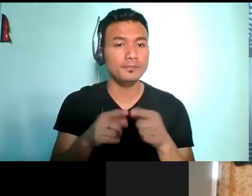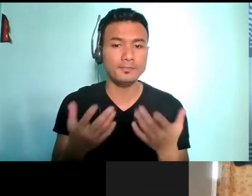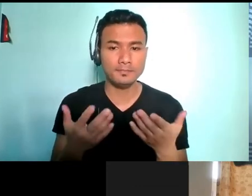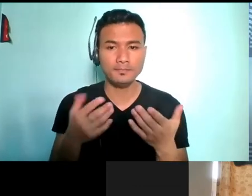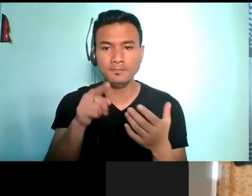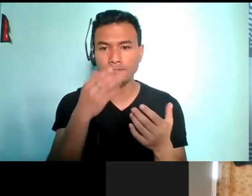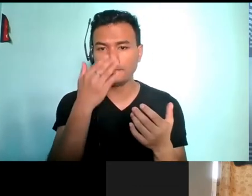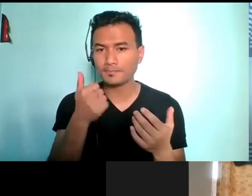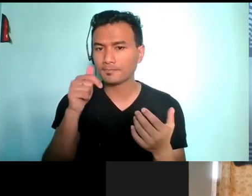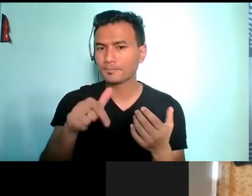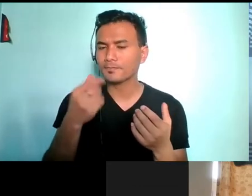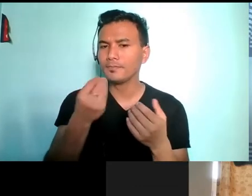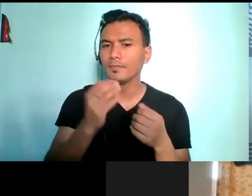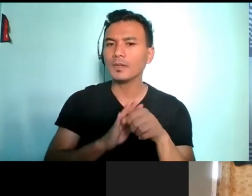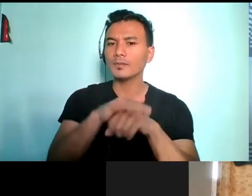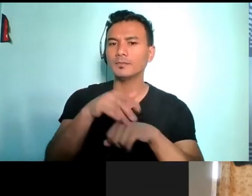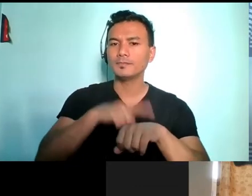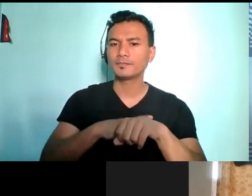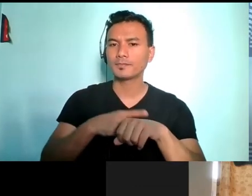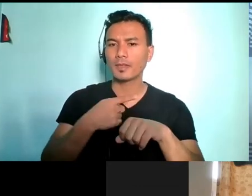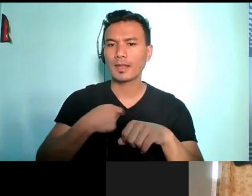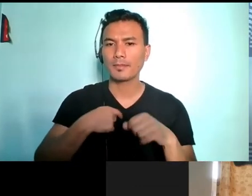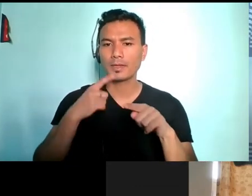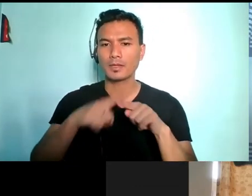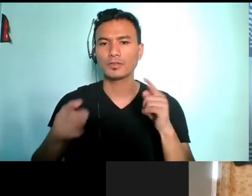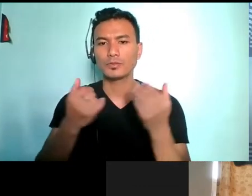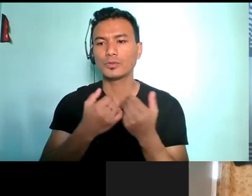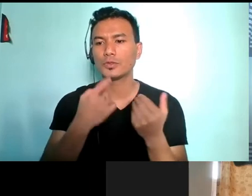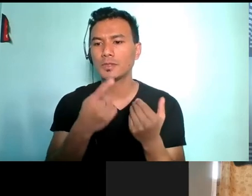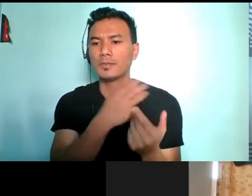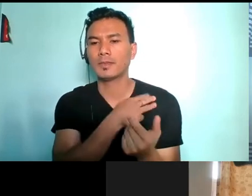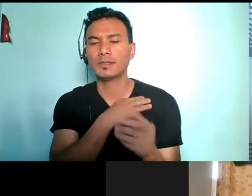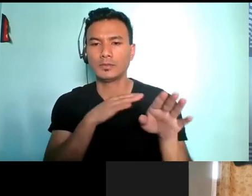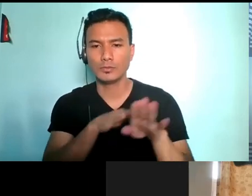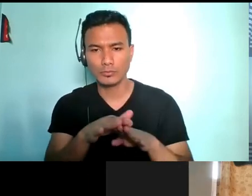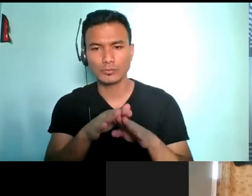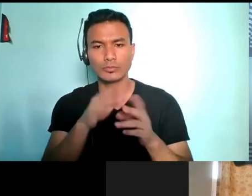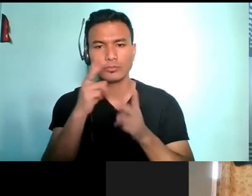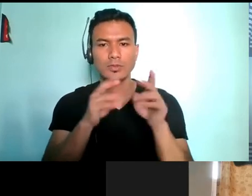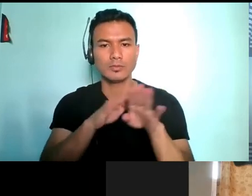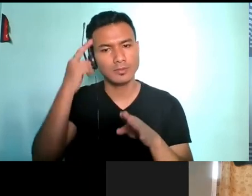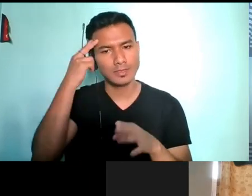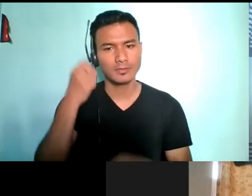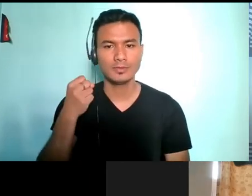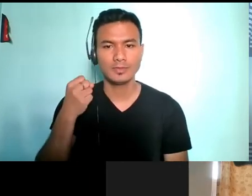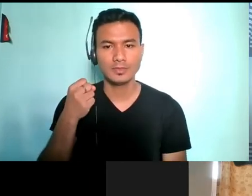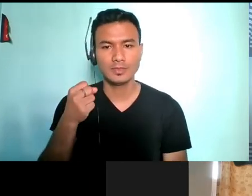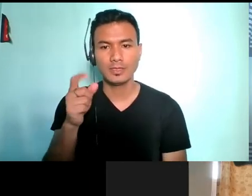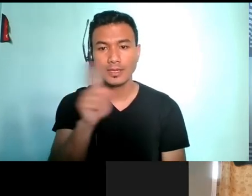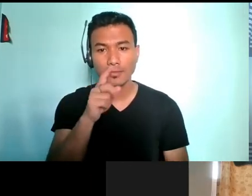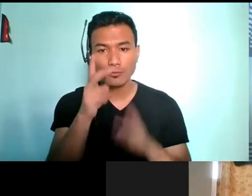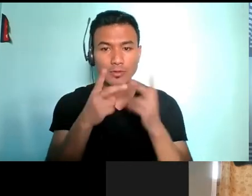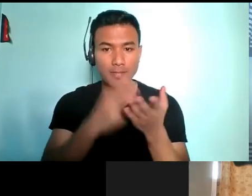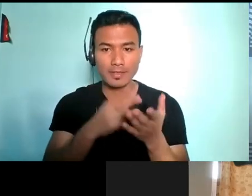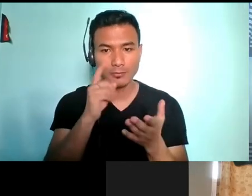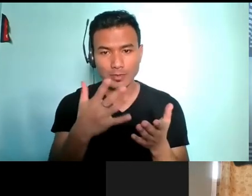त्यस कारणले अलिकति बढी समय यदि हामीले व्यतीत गर्छौँ भनेदेखि मान्छेको फ्लजहरू पनि थाहा हुन्छ हामीलाई होइन राम्रो कुरा मात्र थाहा